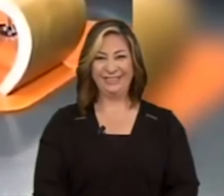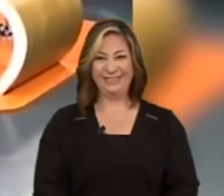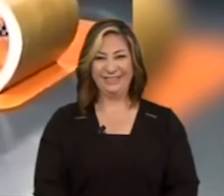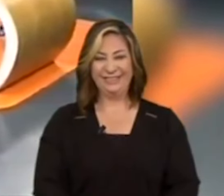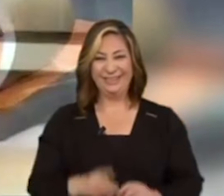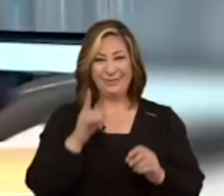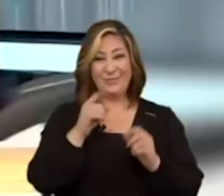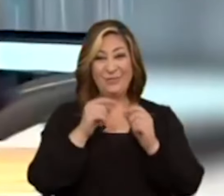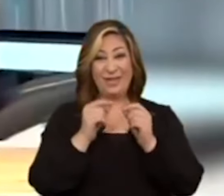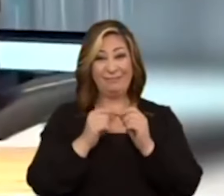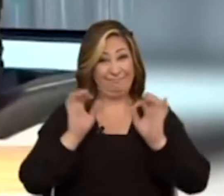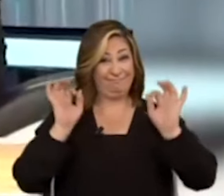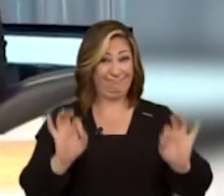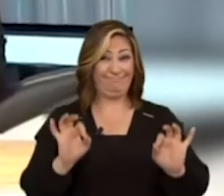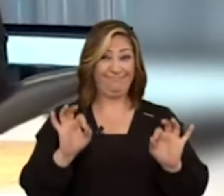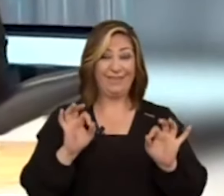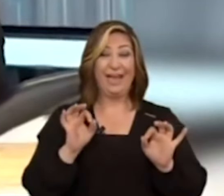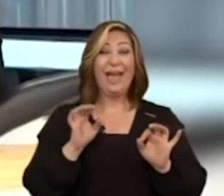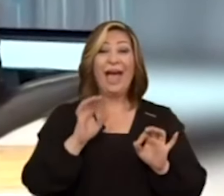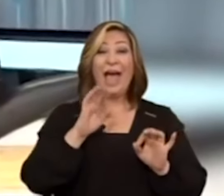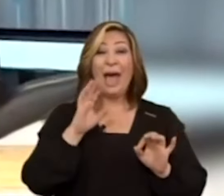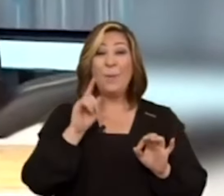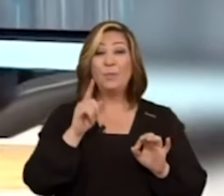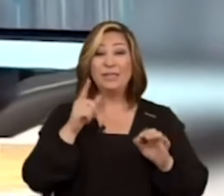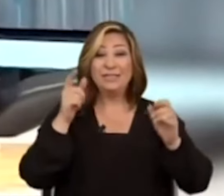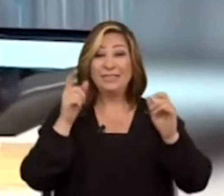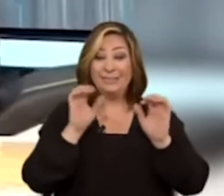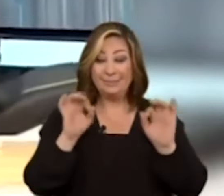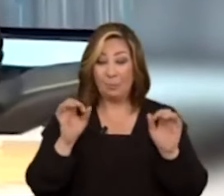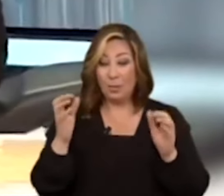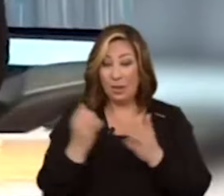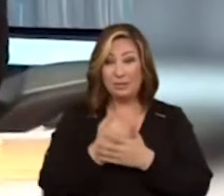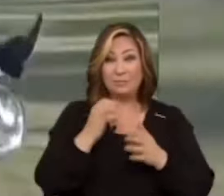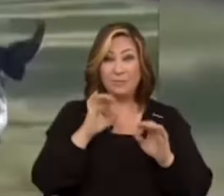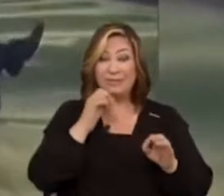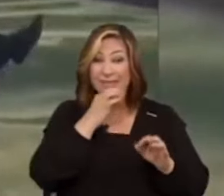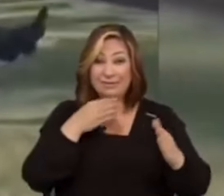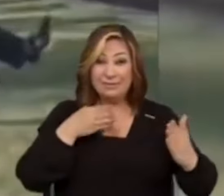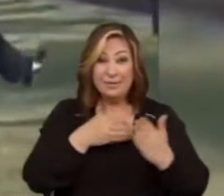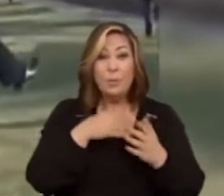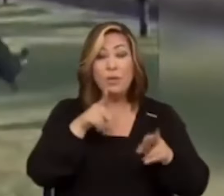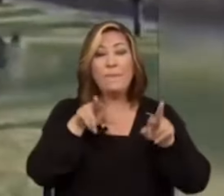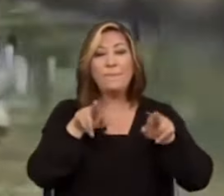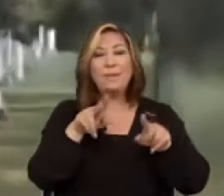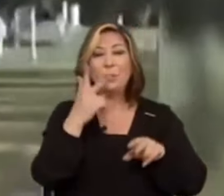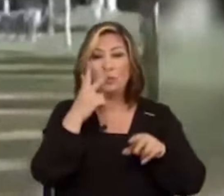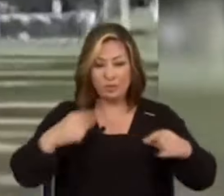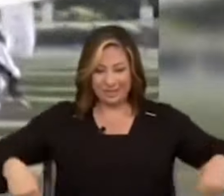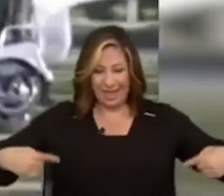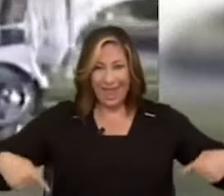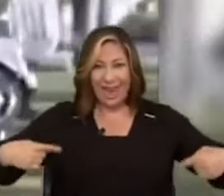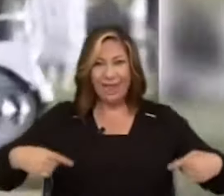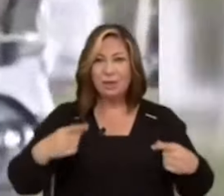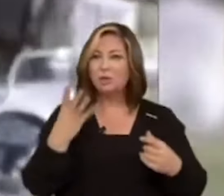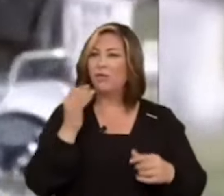ve Bülent Serttaş. Ama harbi bu sefer şaka değildi. Gerçekten çakıyordum. Bununla birlikte 3 tekerlek